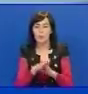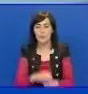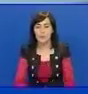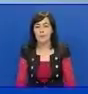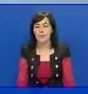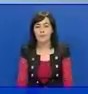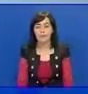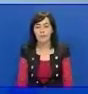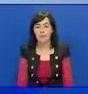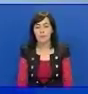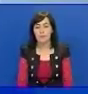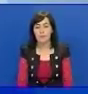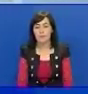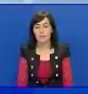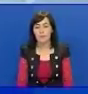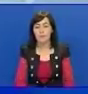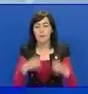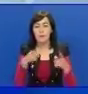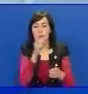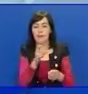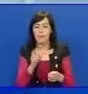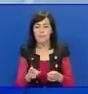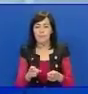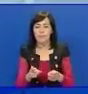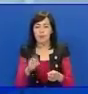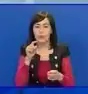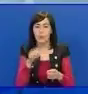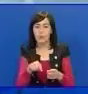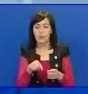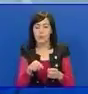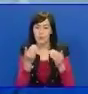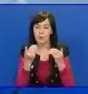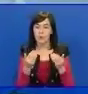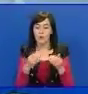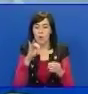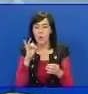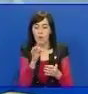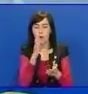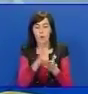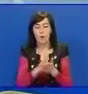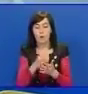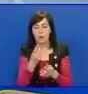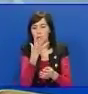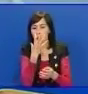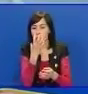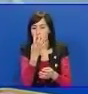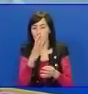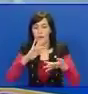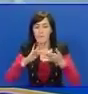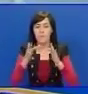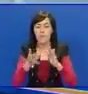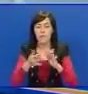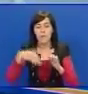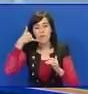Түсінікті. Кейбір азаматтар WhatsApp-пен сіздерге осындай оқиға болған жағдайларды түсіріп, сіздерге беріп тұратын